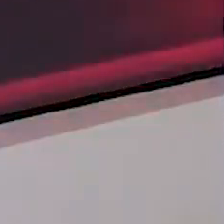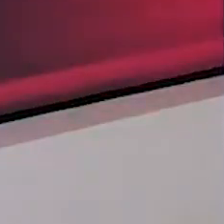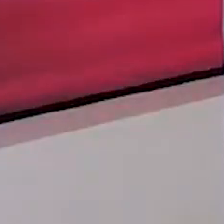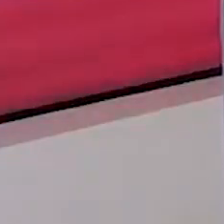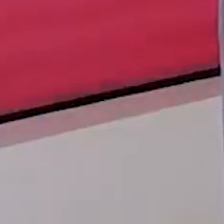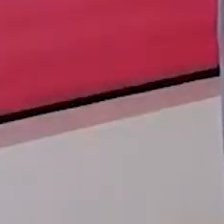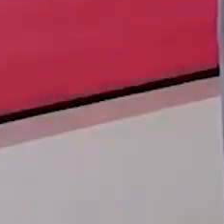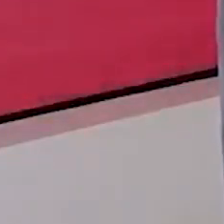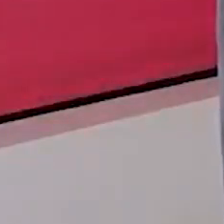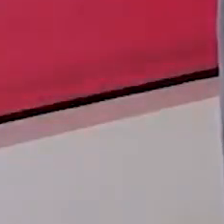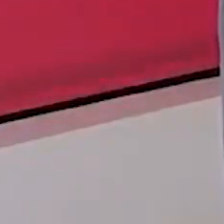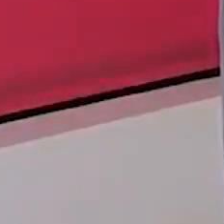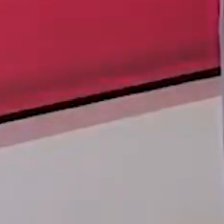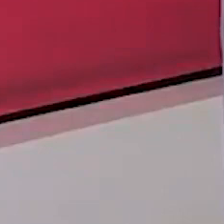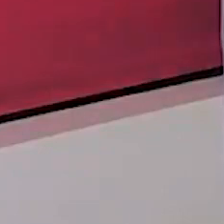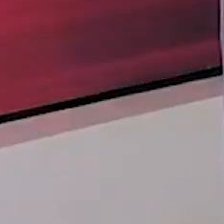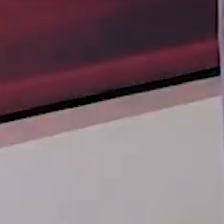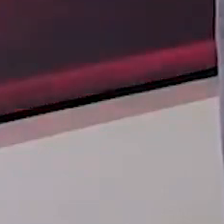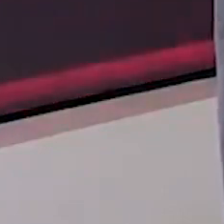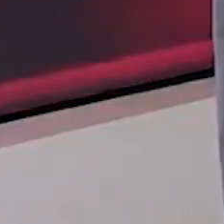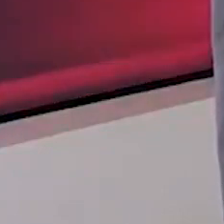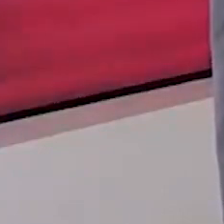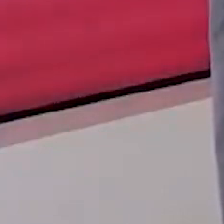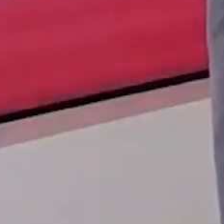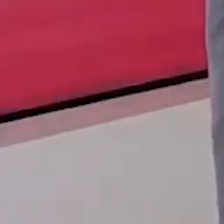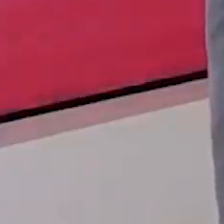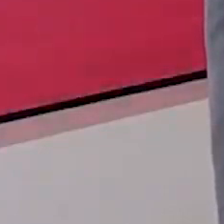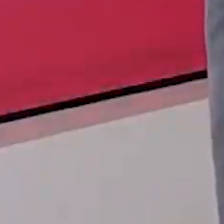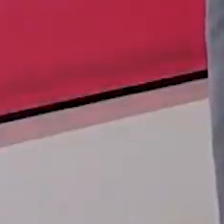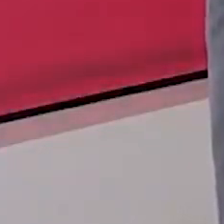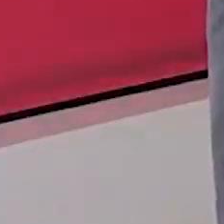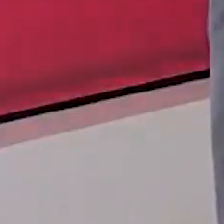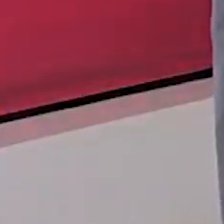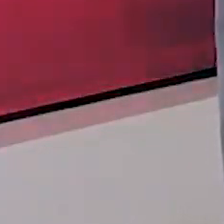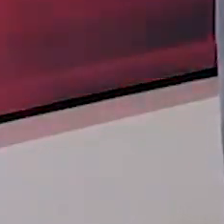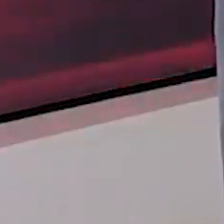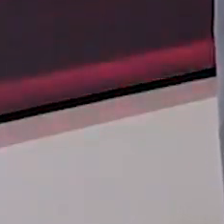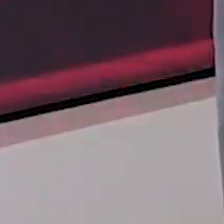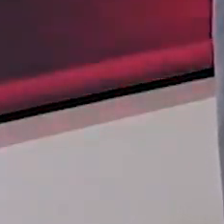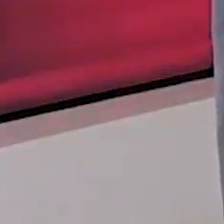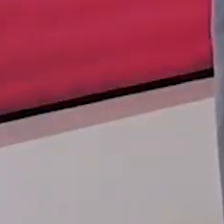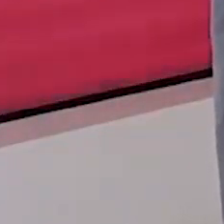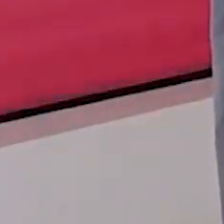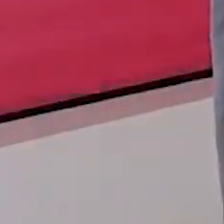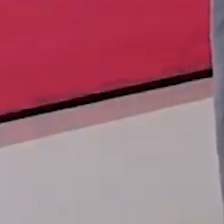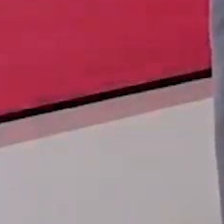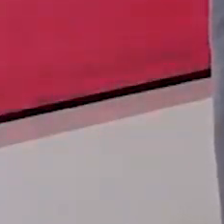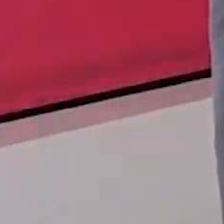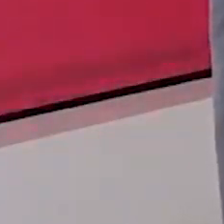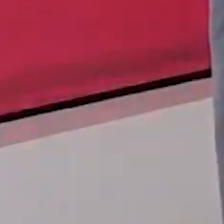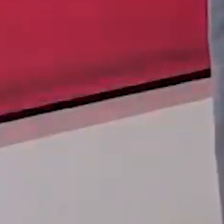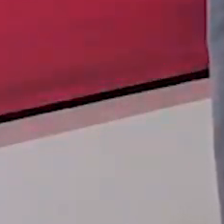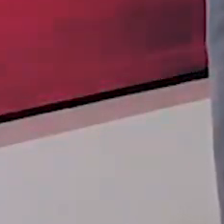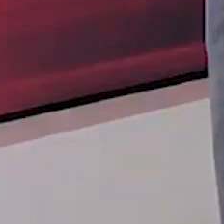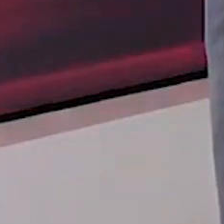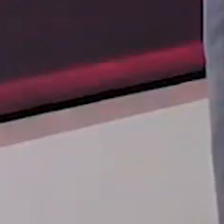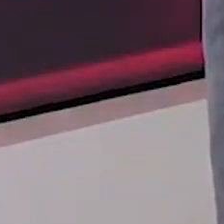Igan, mauna ka sa mga balita. Mag-subscribe sa GMA Integrated News sa YouTube. Sa mga kapuso abroad, subaybayan nyo